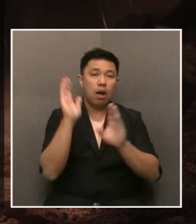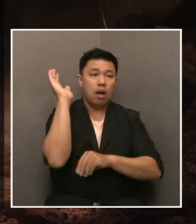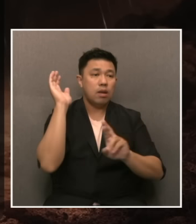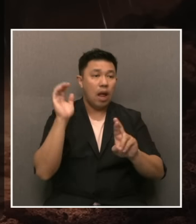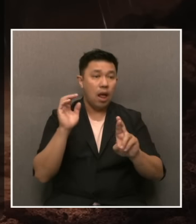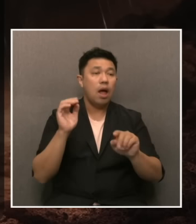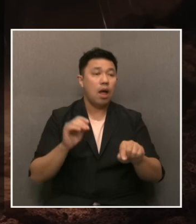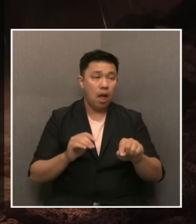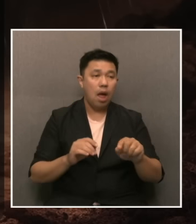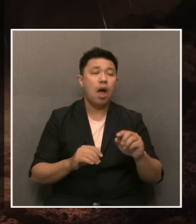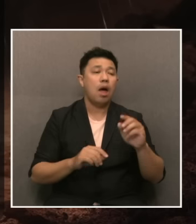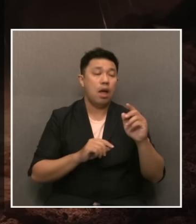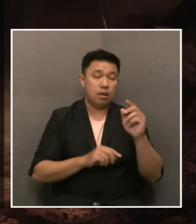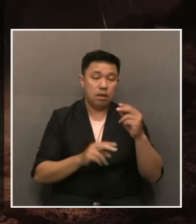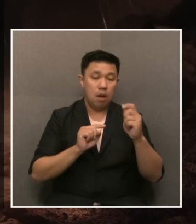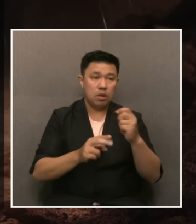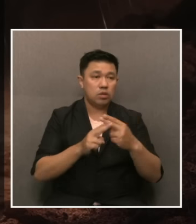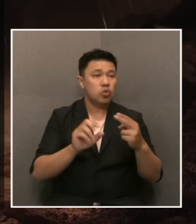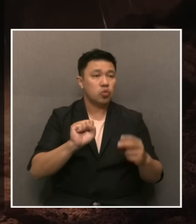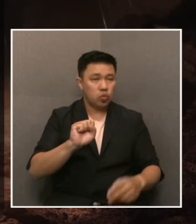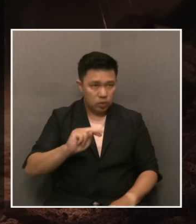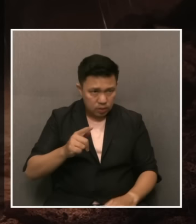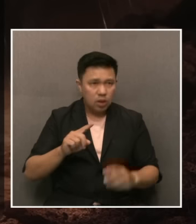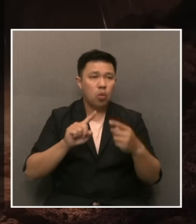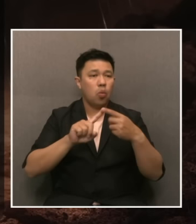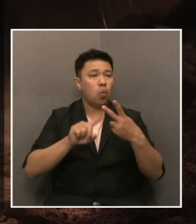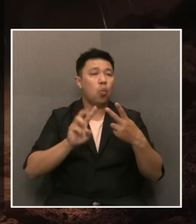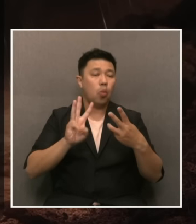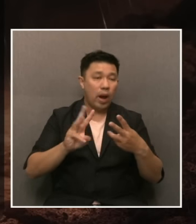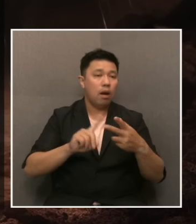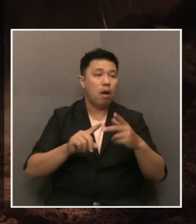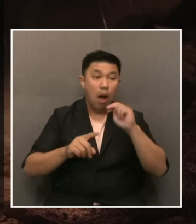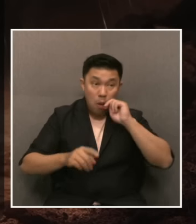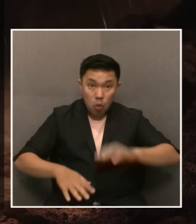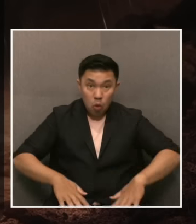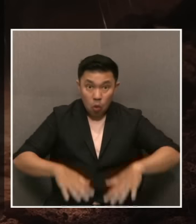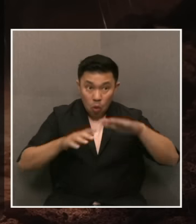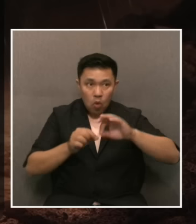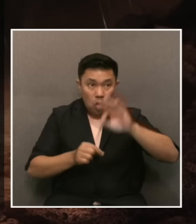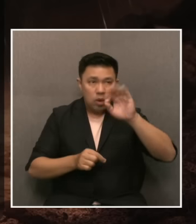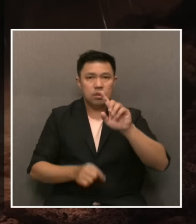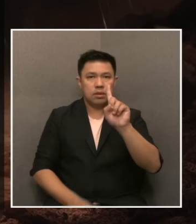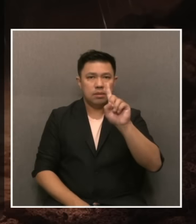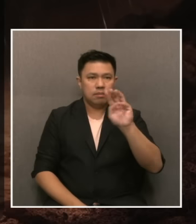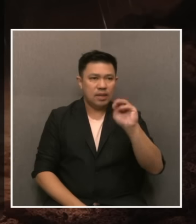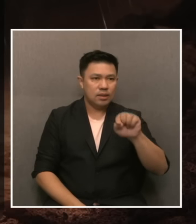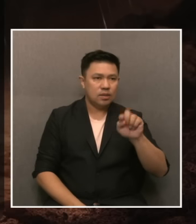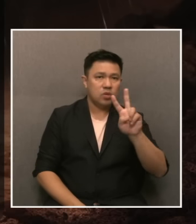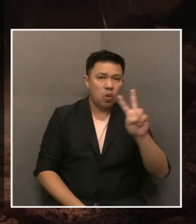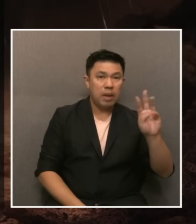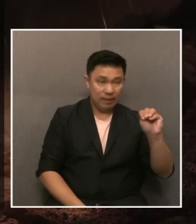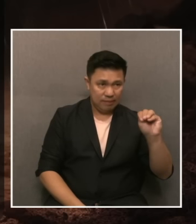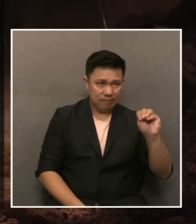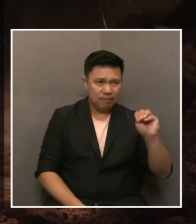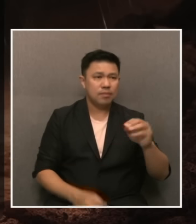ลกและอำเภอตากใบจัหวดนารอำเภอ เมือง